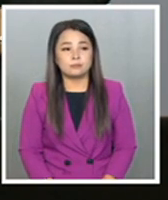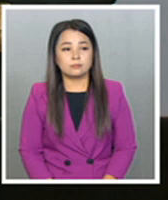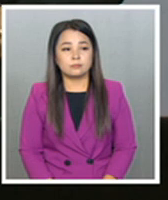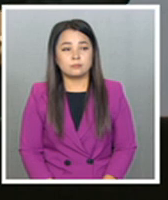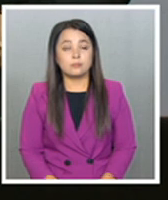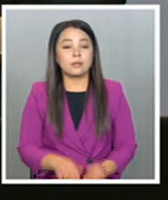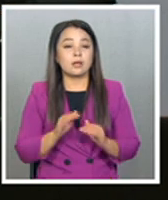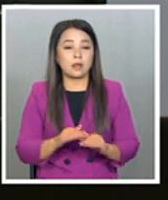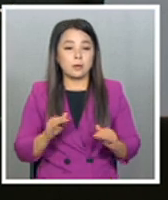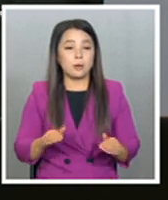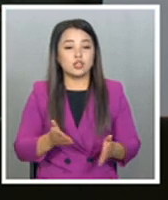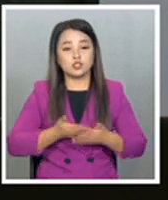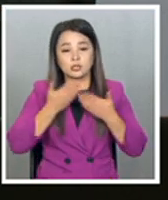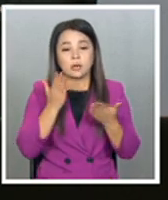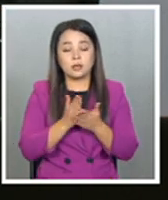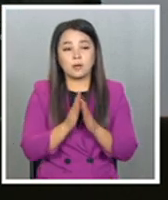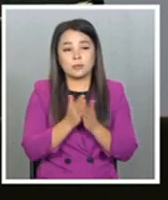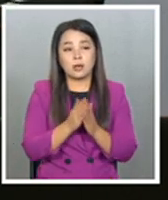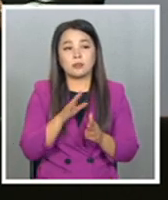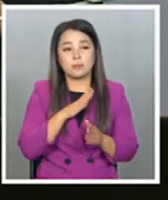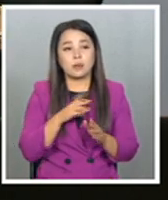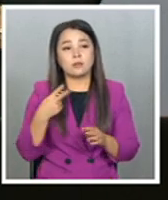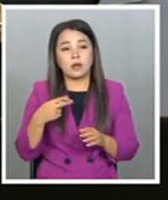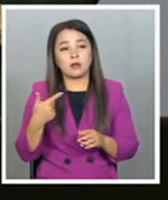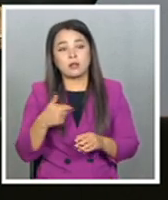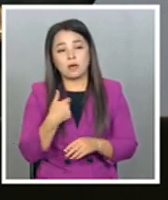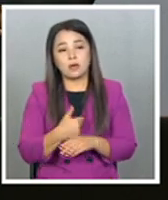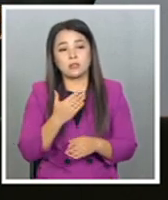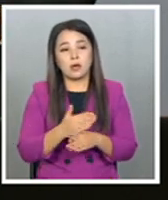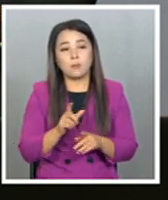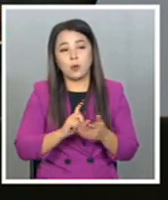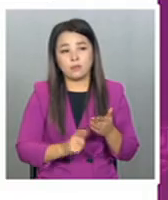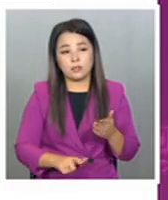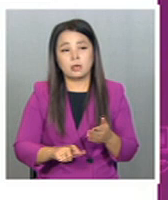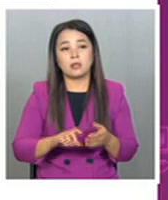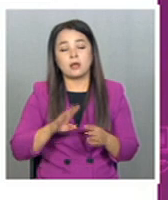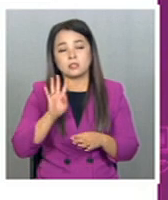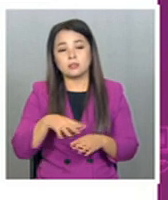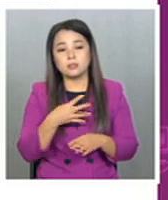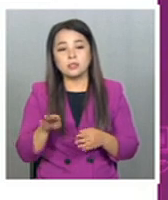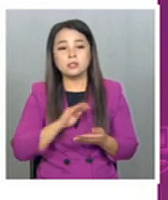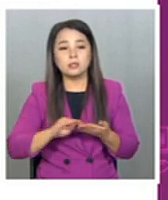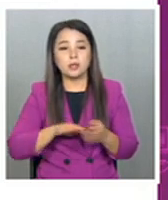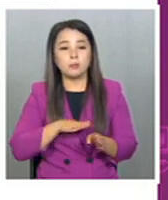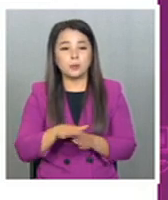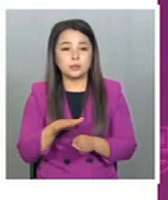Ребята, прочитайте в учебнике 20 главу повести и заполните таблицу синтез.